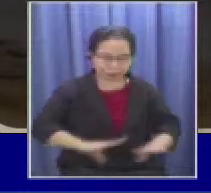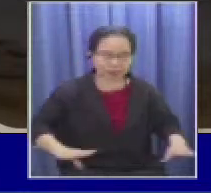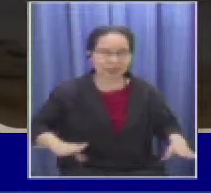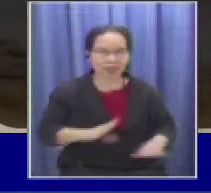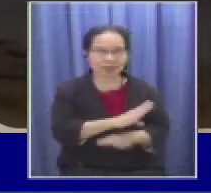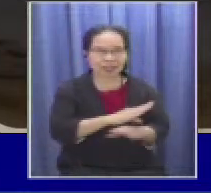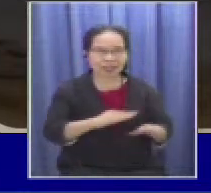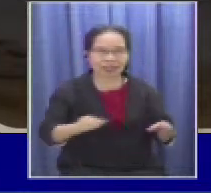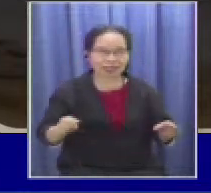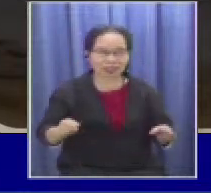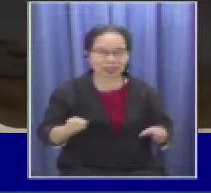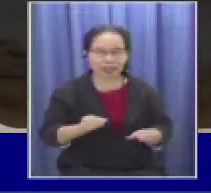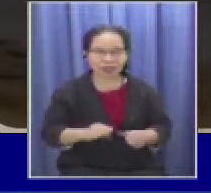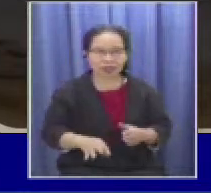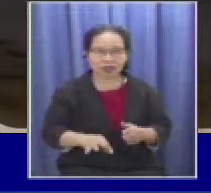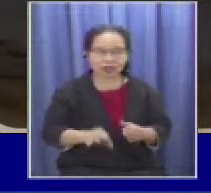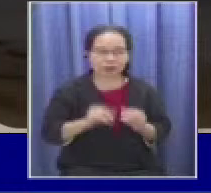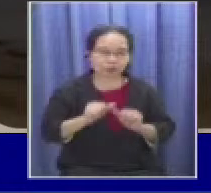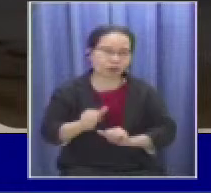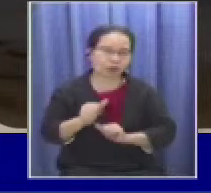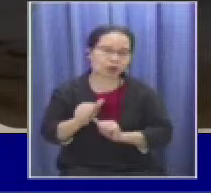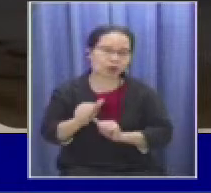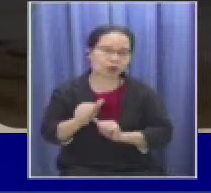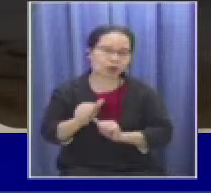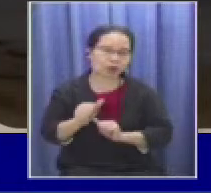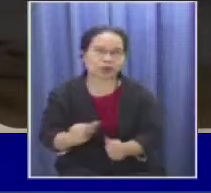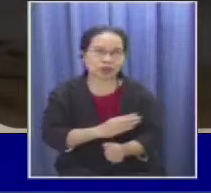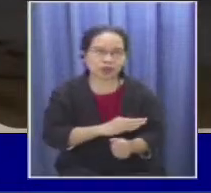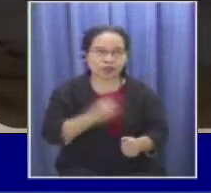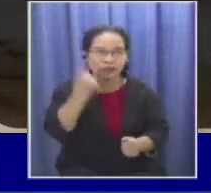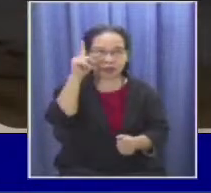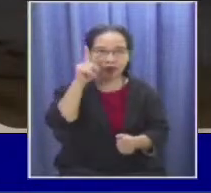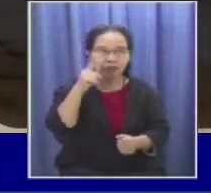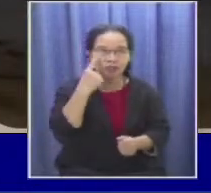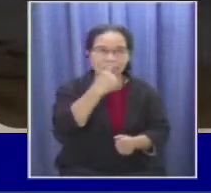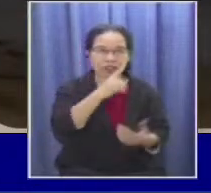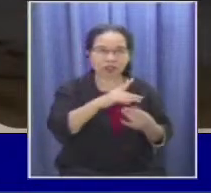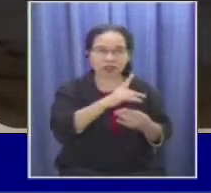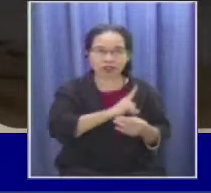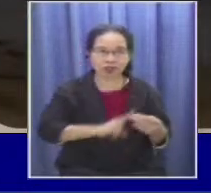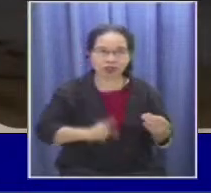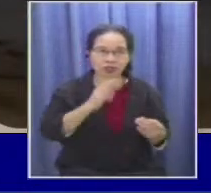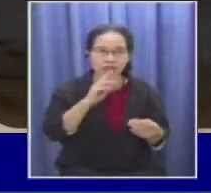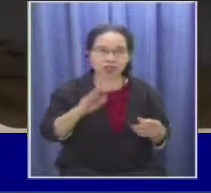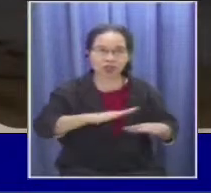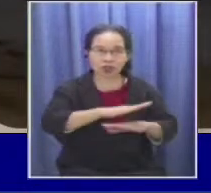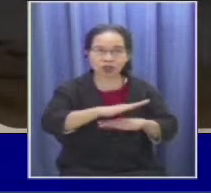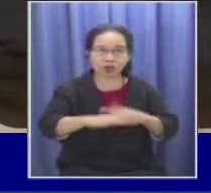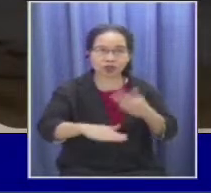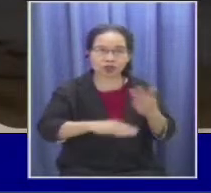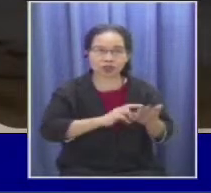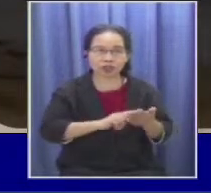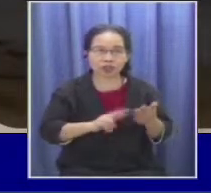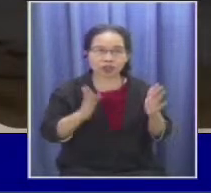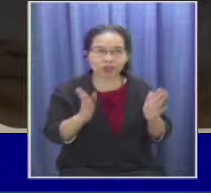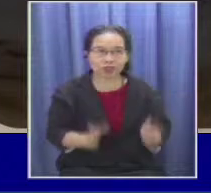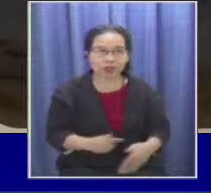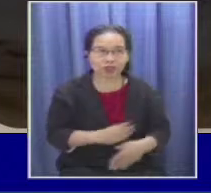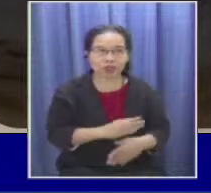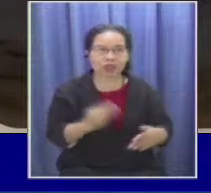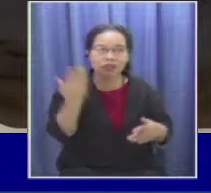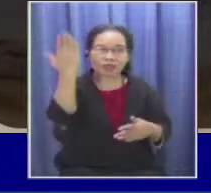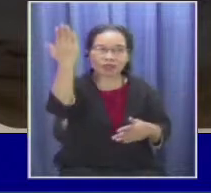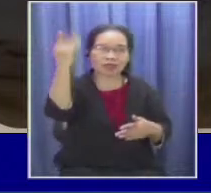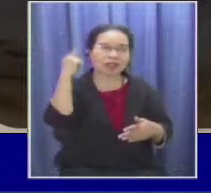ma no nkyire bɔne na wonya papa ma no hwehwɛ sumdwiye na wonni akyiri ɛfiri